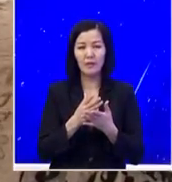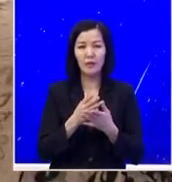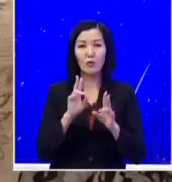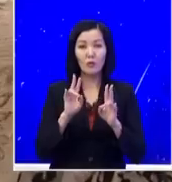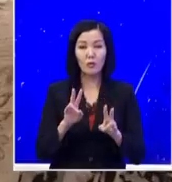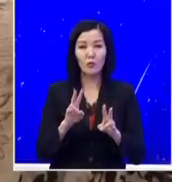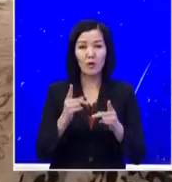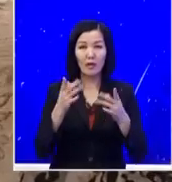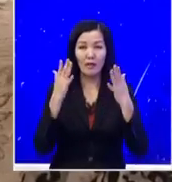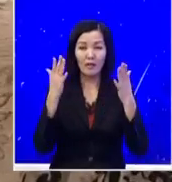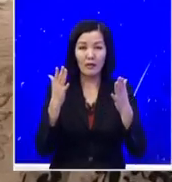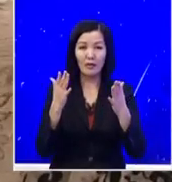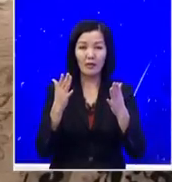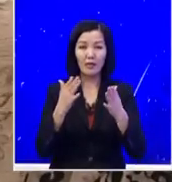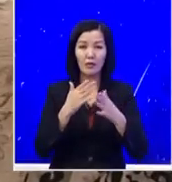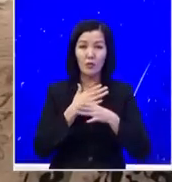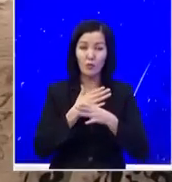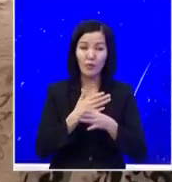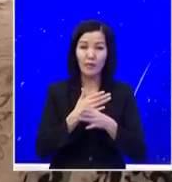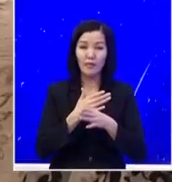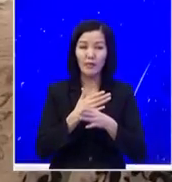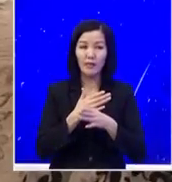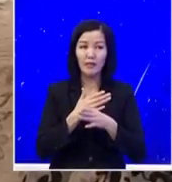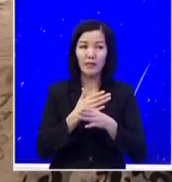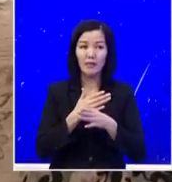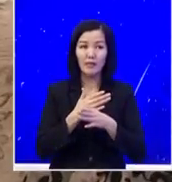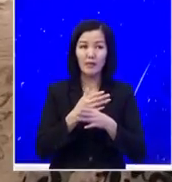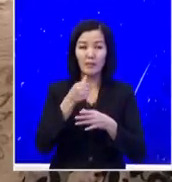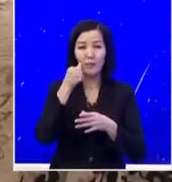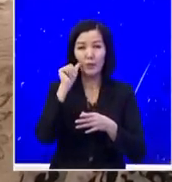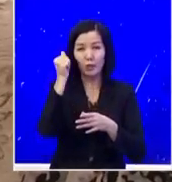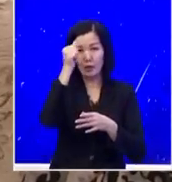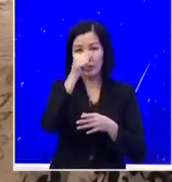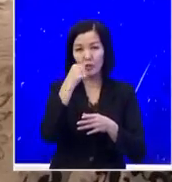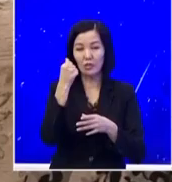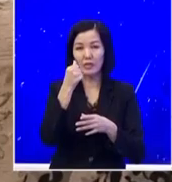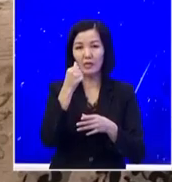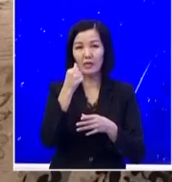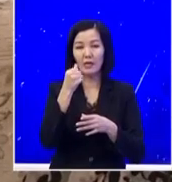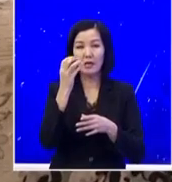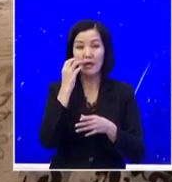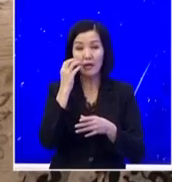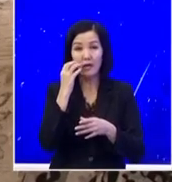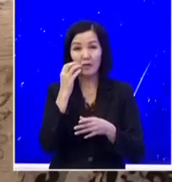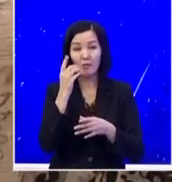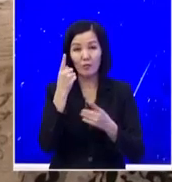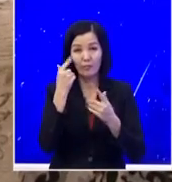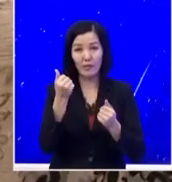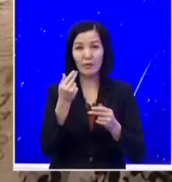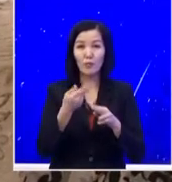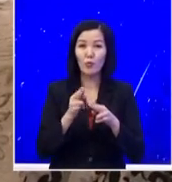Бірақ Алланың құдіретімен Алла Тағала жаңағыдай былтырғы жылы аяғым ауыр екенін білдім.